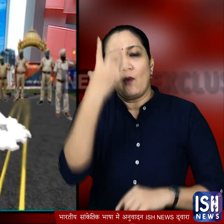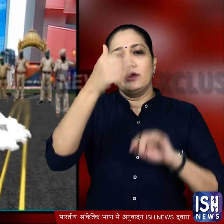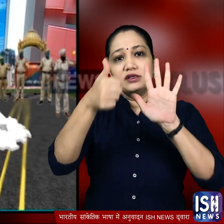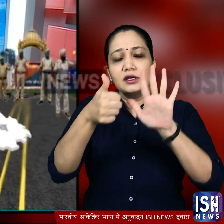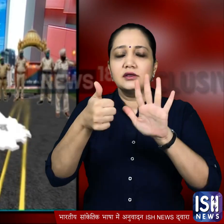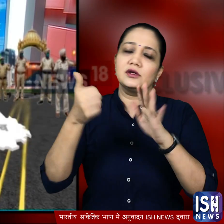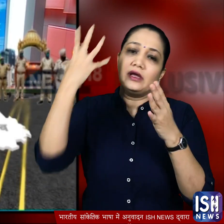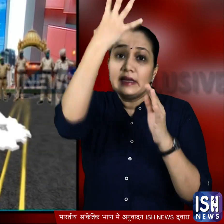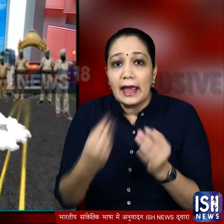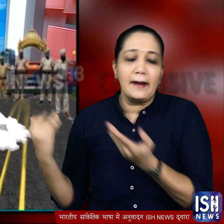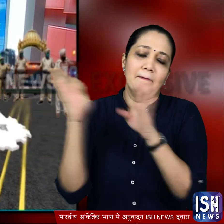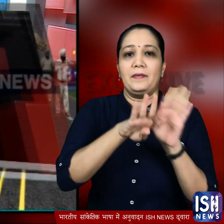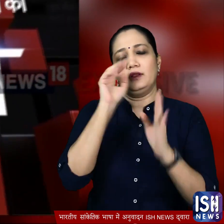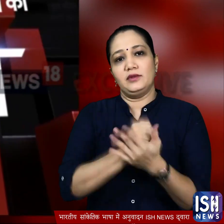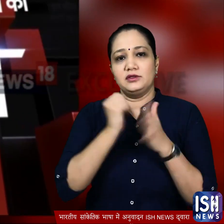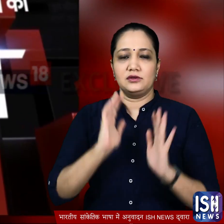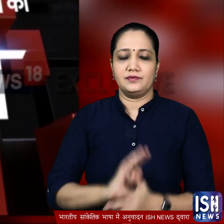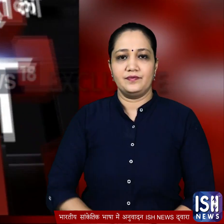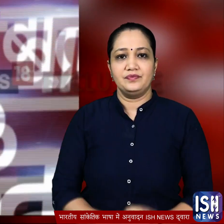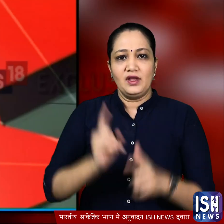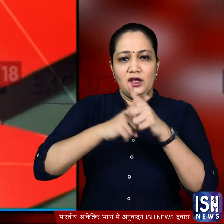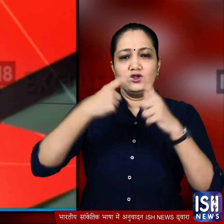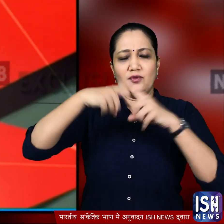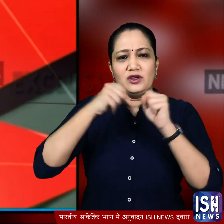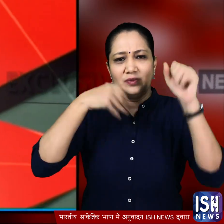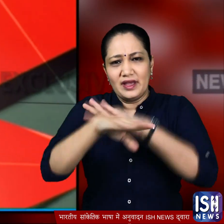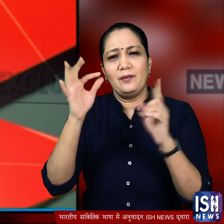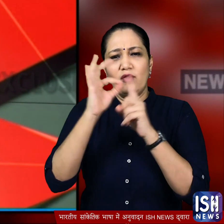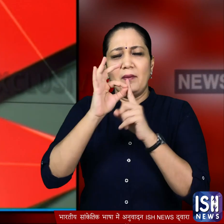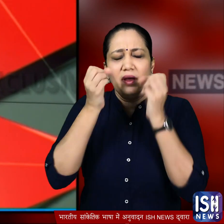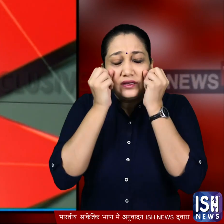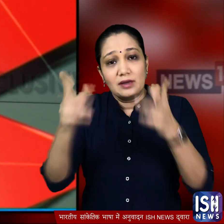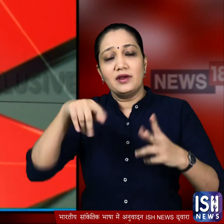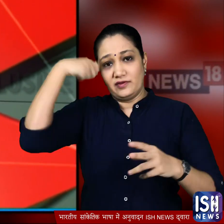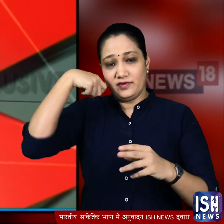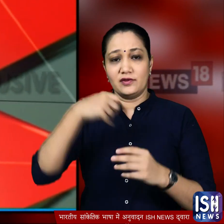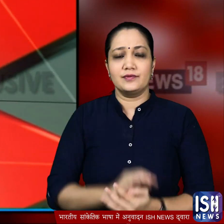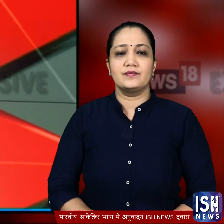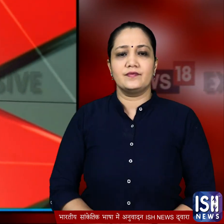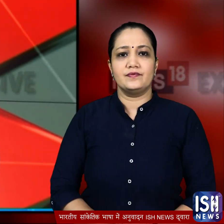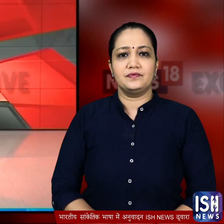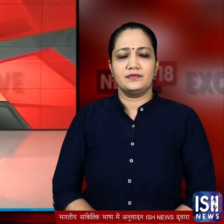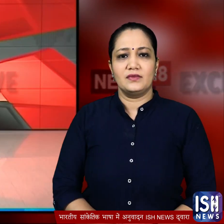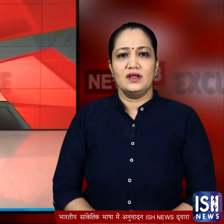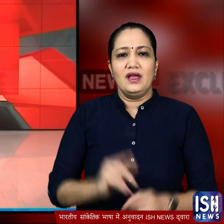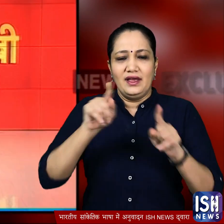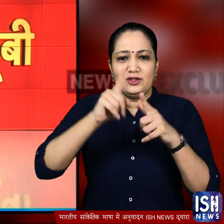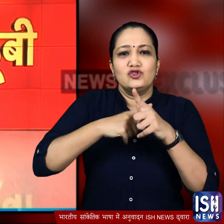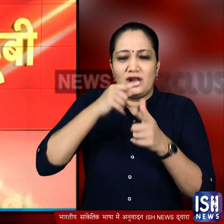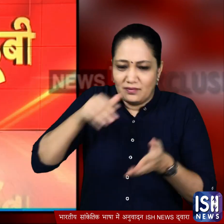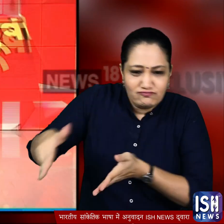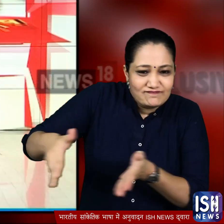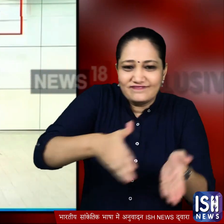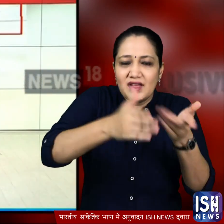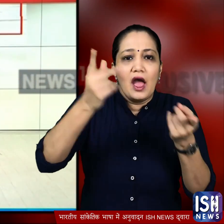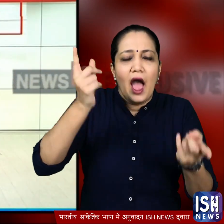सुबह 6 बजे तक नाइट कर्फ्यू रहेगा। जम्मू कश्मीर के पुलवामा से एक चौंकाने वाला वीडियो सामने आया। वहां झेलम नदी